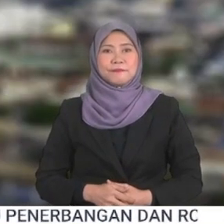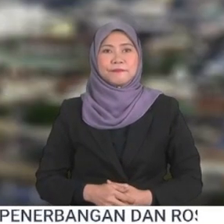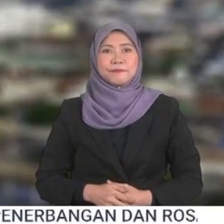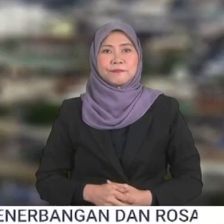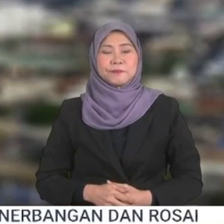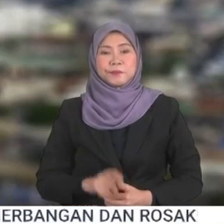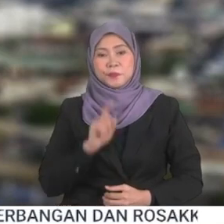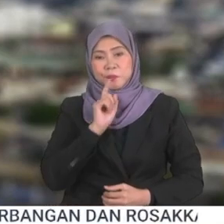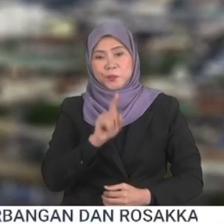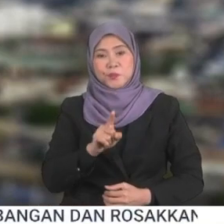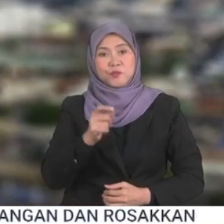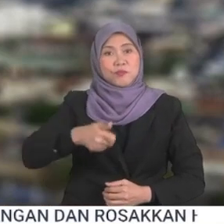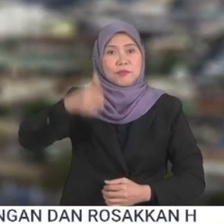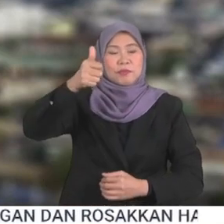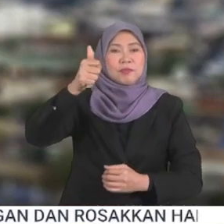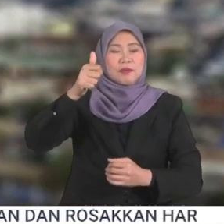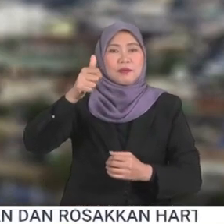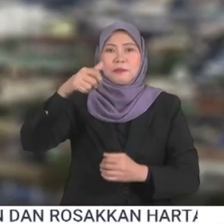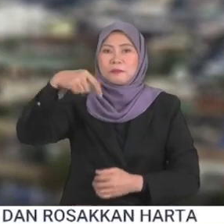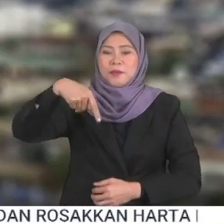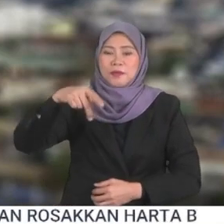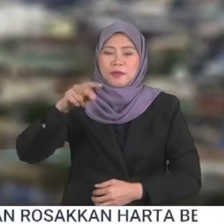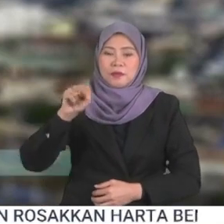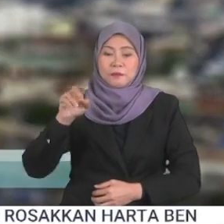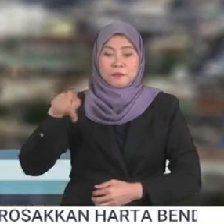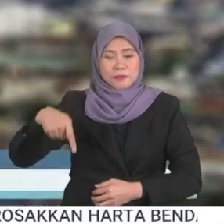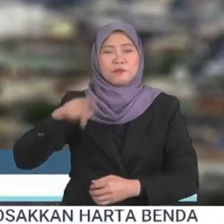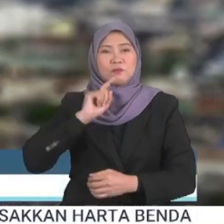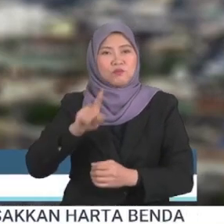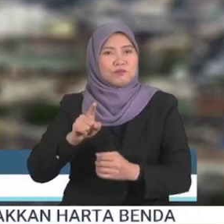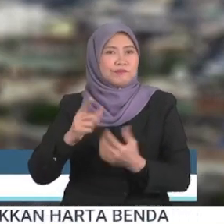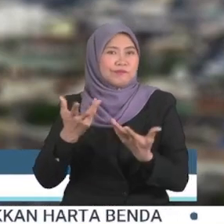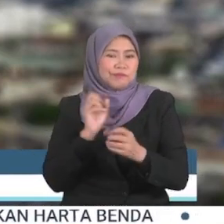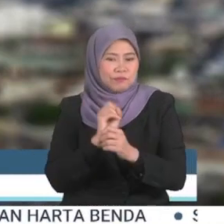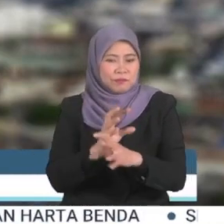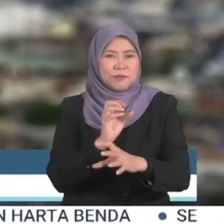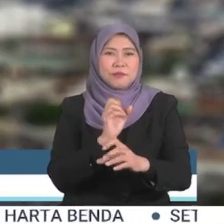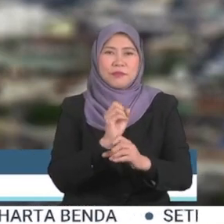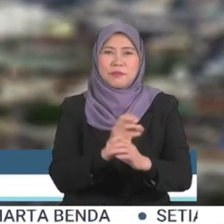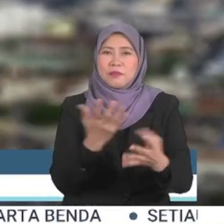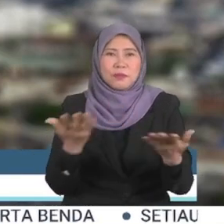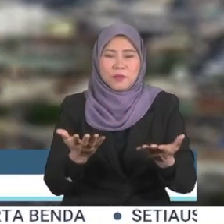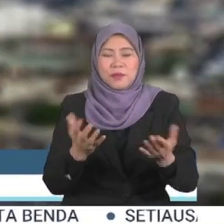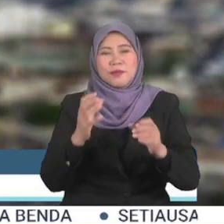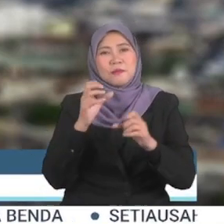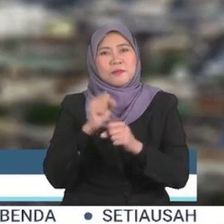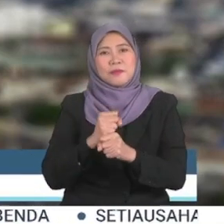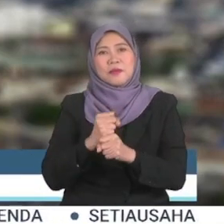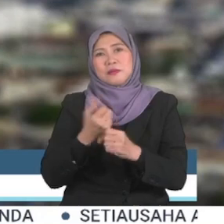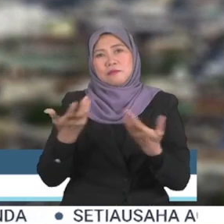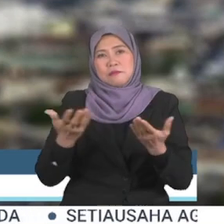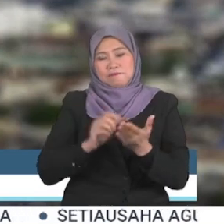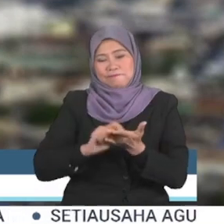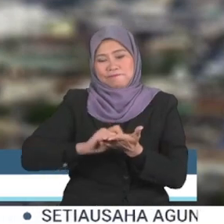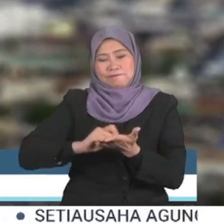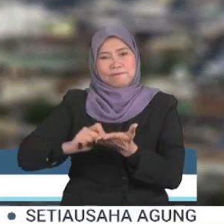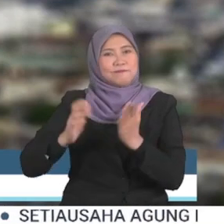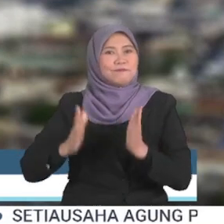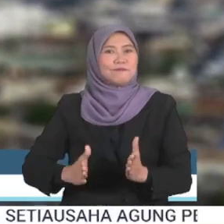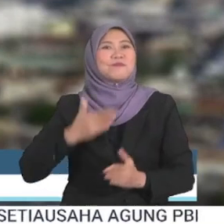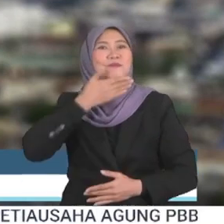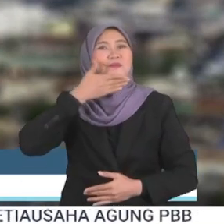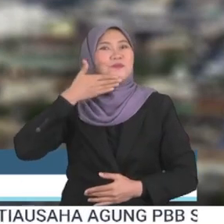Dewan Persuratan Melayu Pahang DPNP disaran mengambil pendekatan efektif bagi melahirkan lebih ramai penulis muda kelahiran